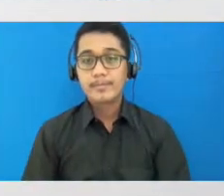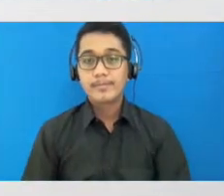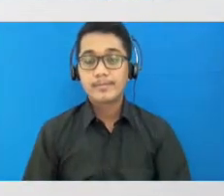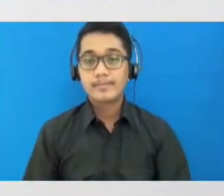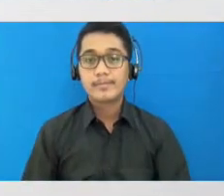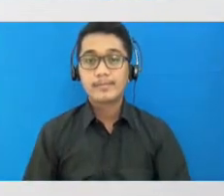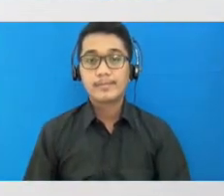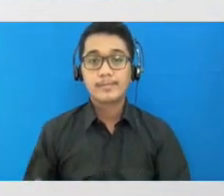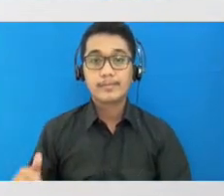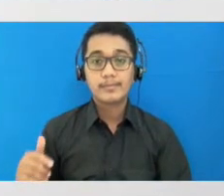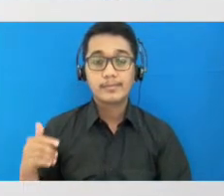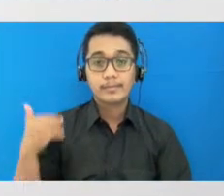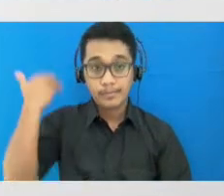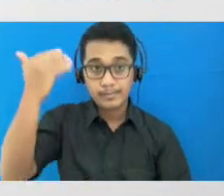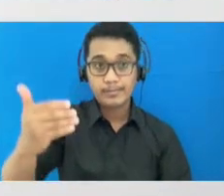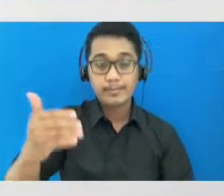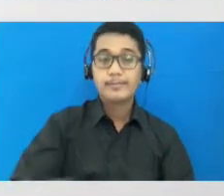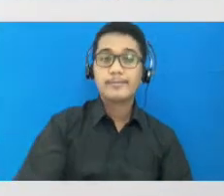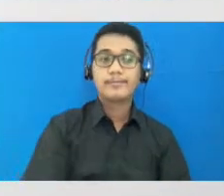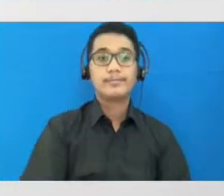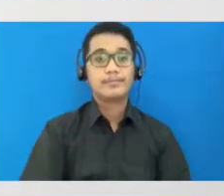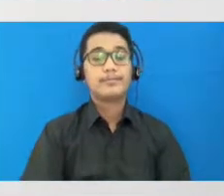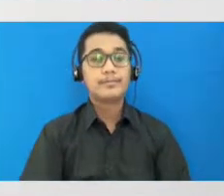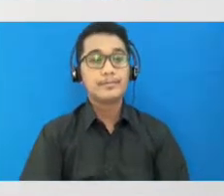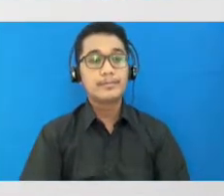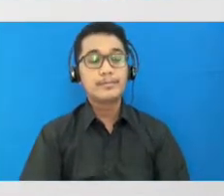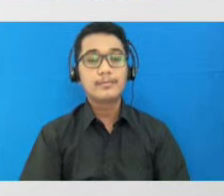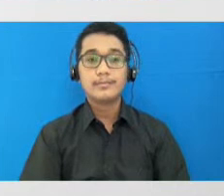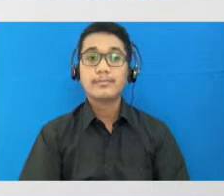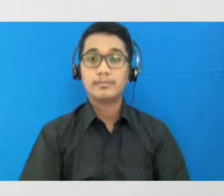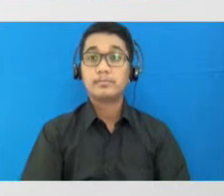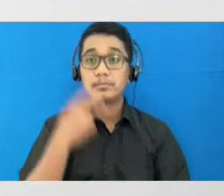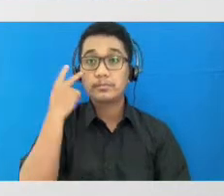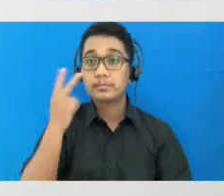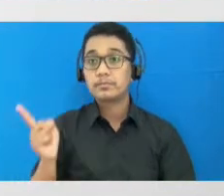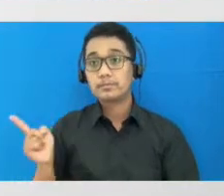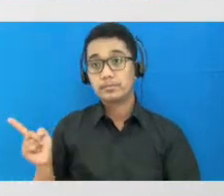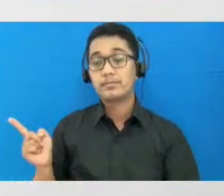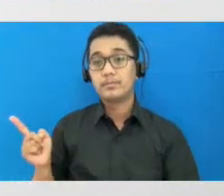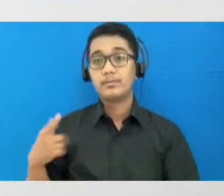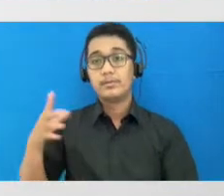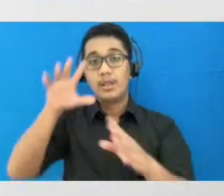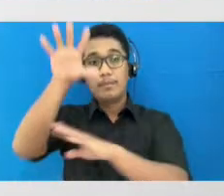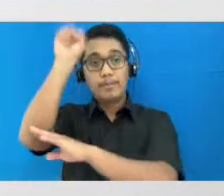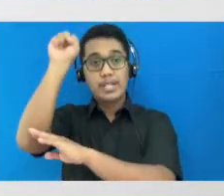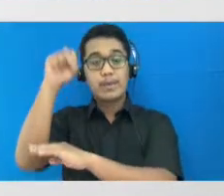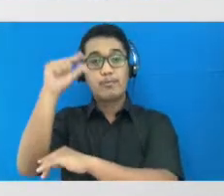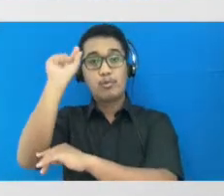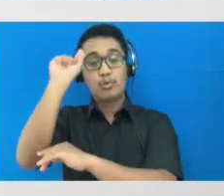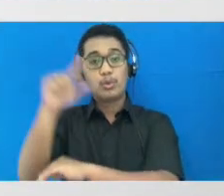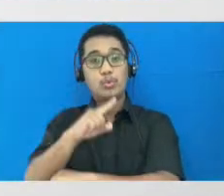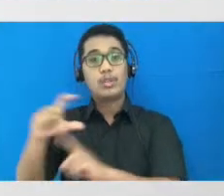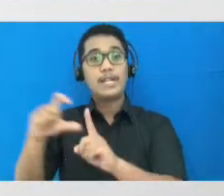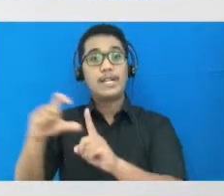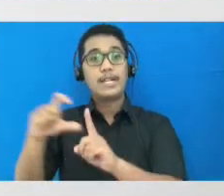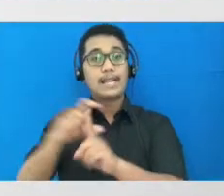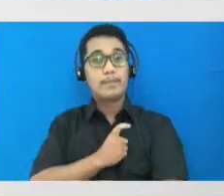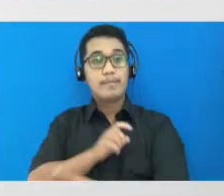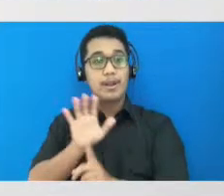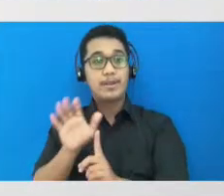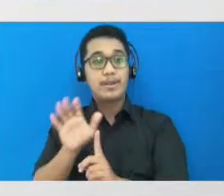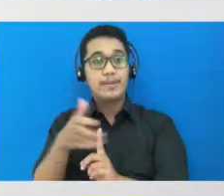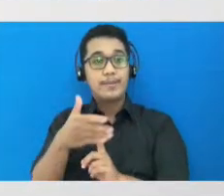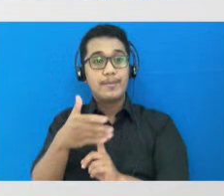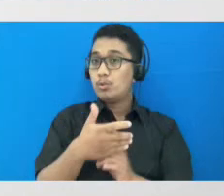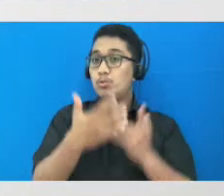Di berikutnya ini, di slide berikutnya kita lihat beberapa prinsip dari perlindungan data pribadi yang diadopsi oleh